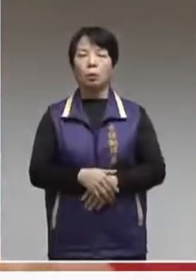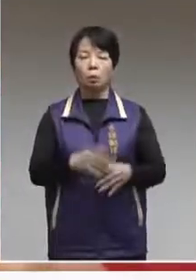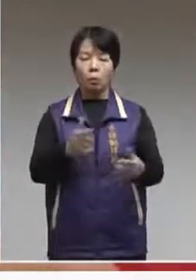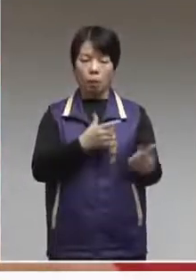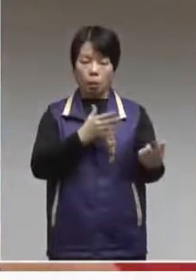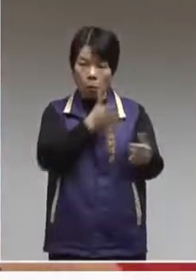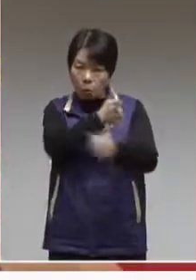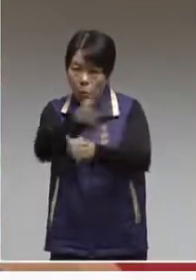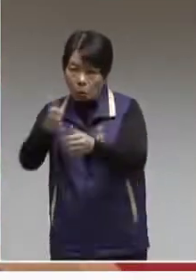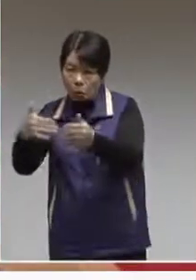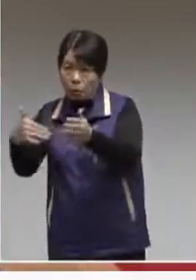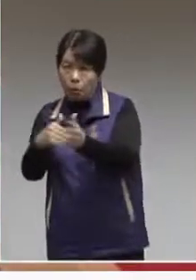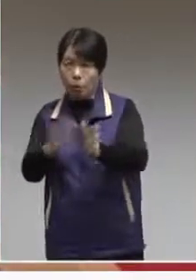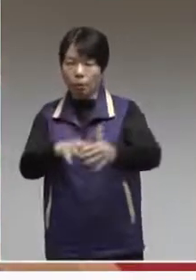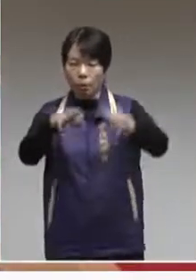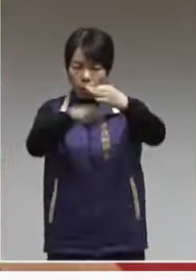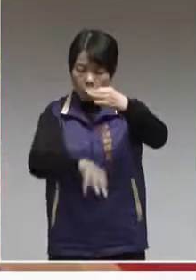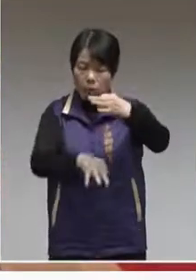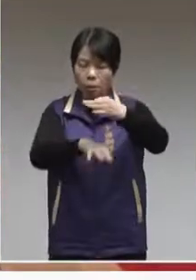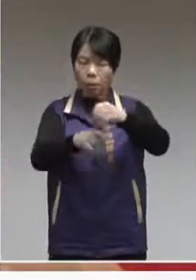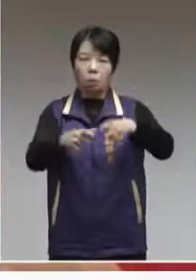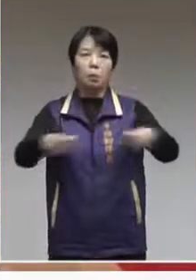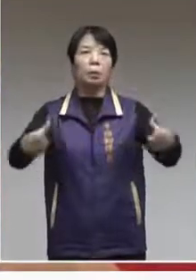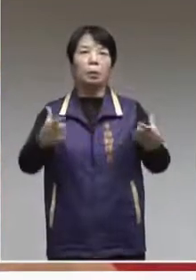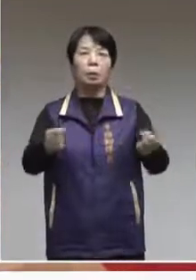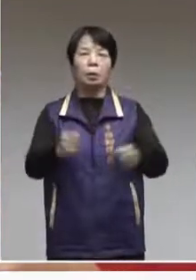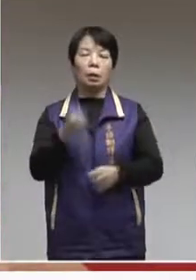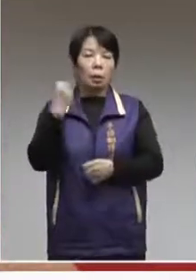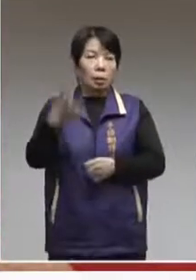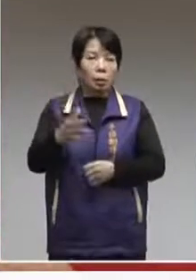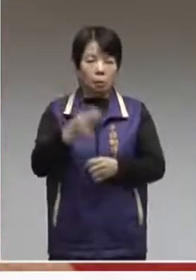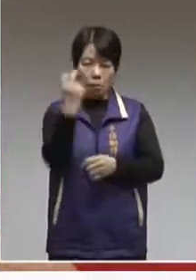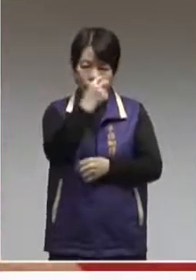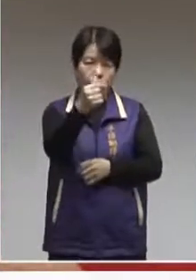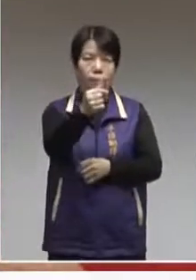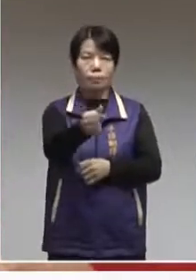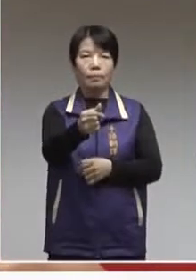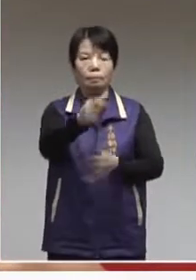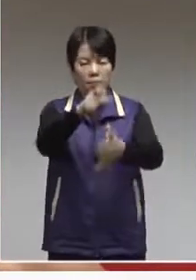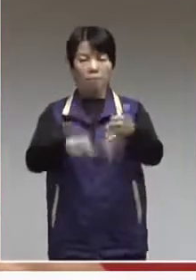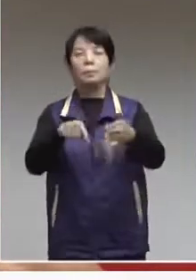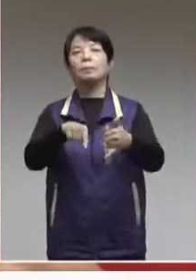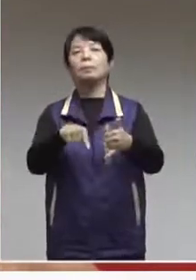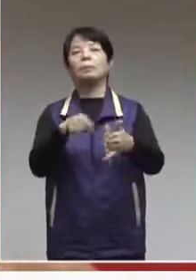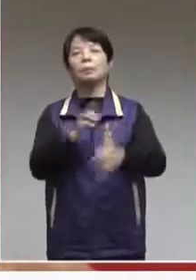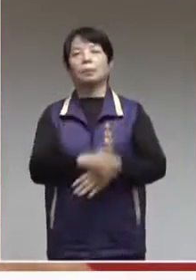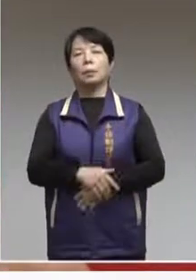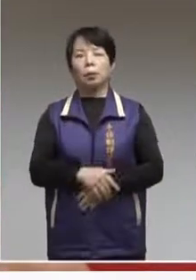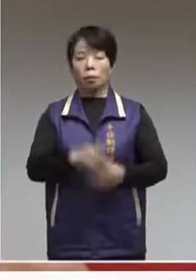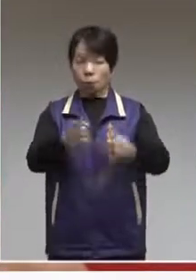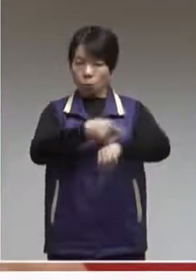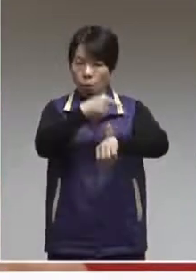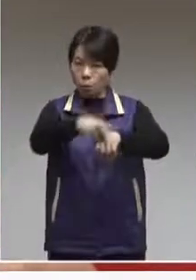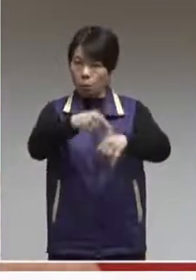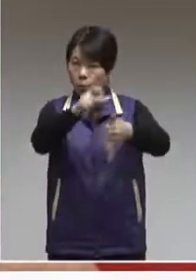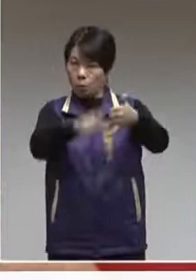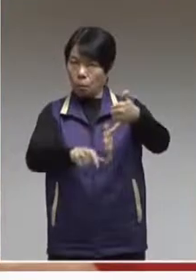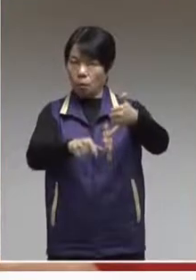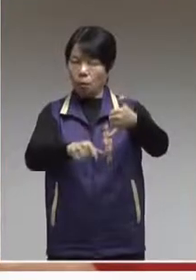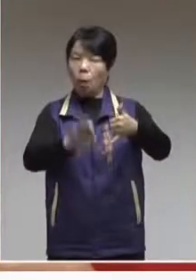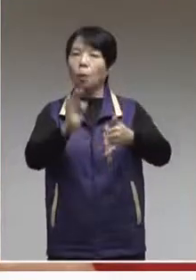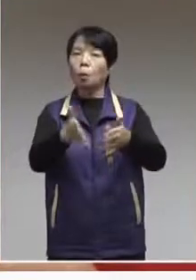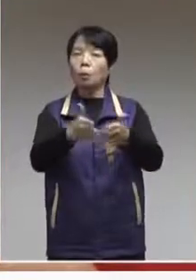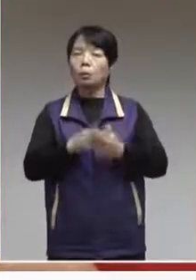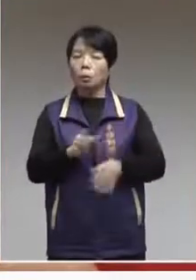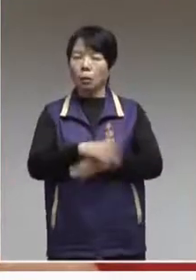隔离也可以找到这个今天新的这个确诊个案。所以我也是从这个个案来说明为什么我们要